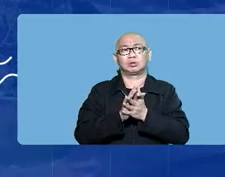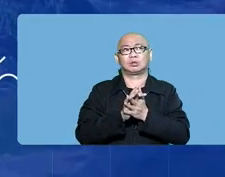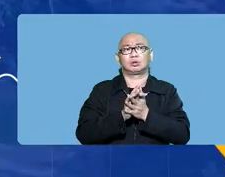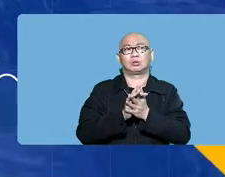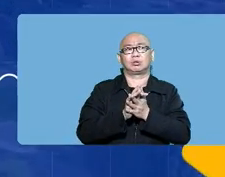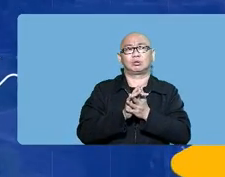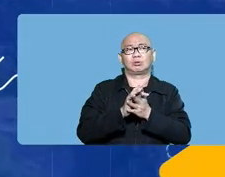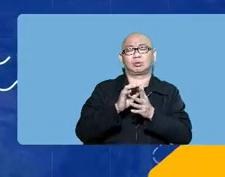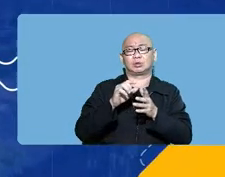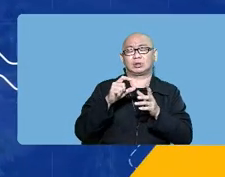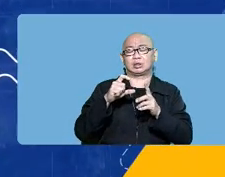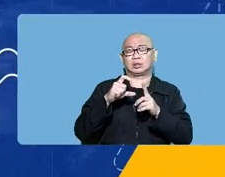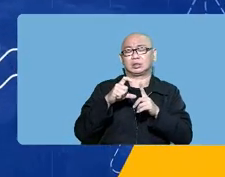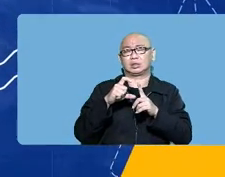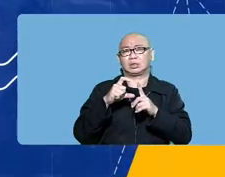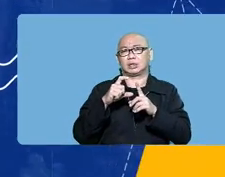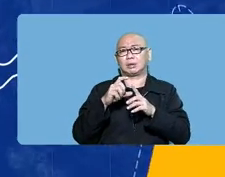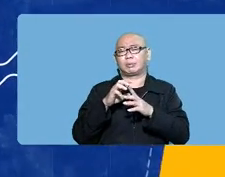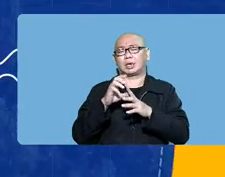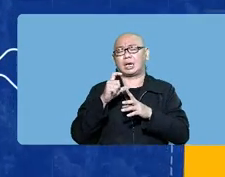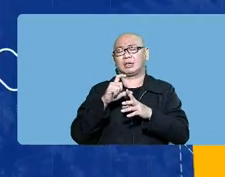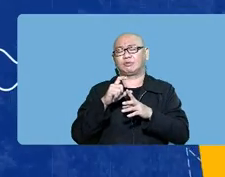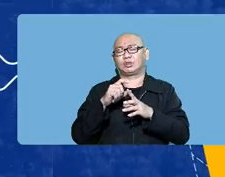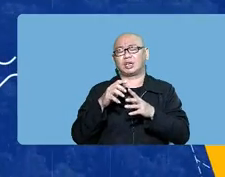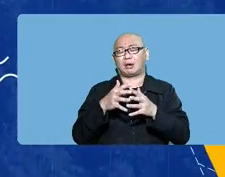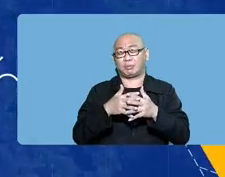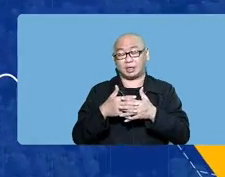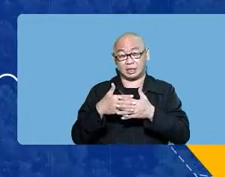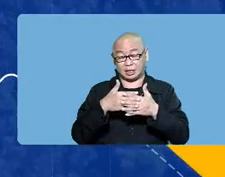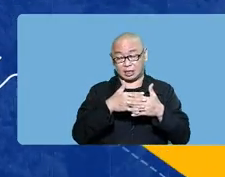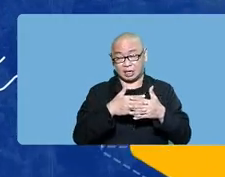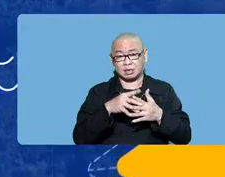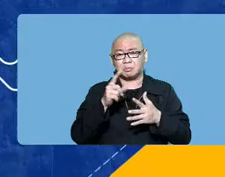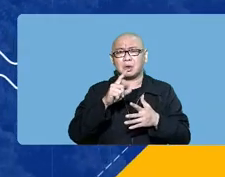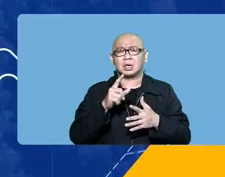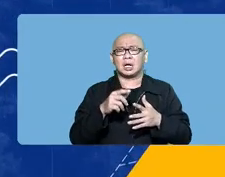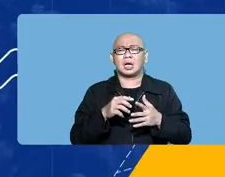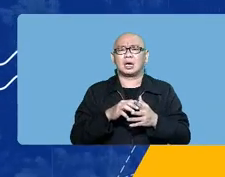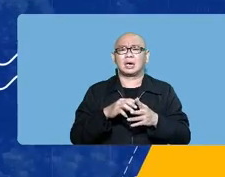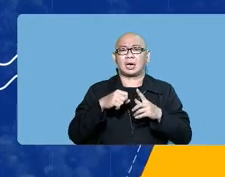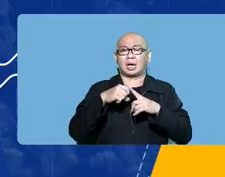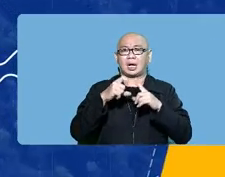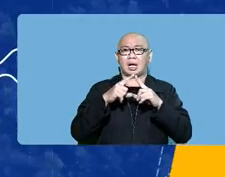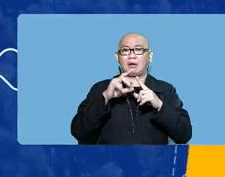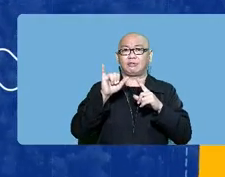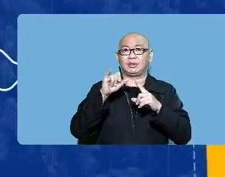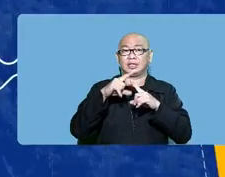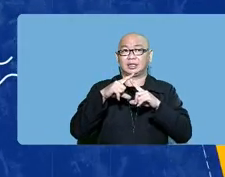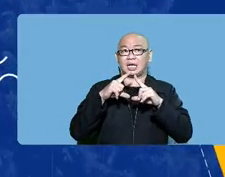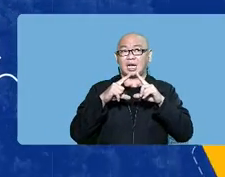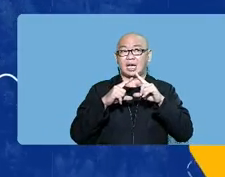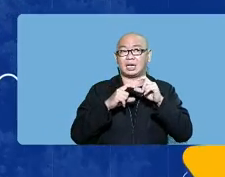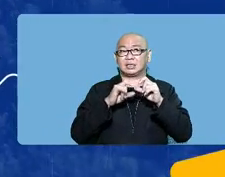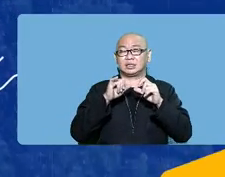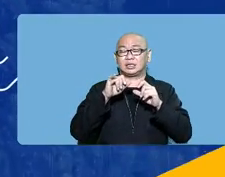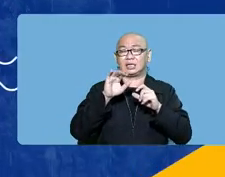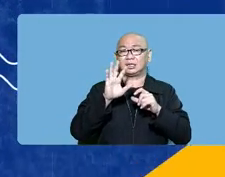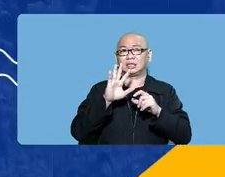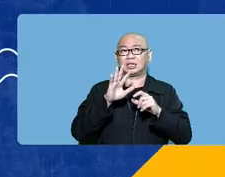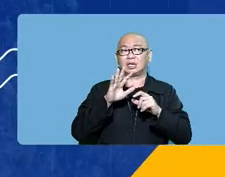California, Amerika Serikat, yang mana karena kavitasi yang